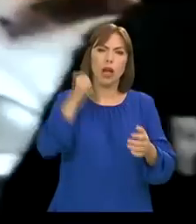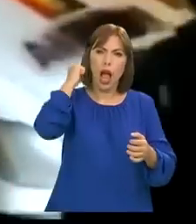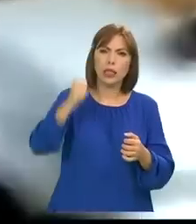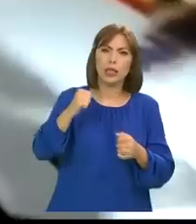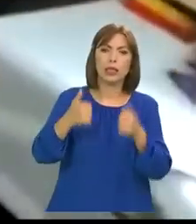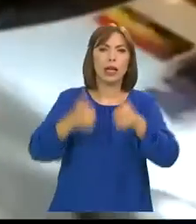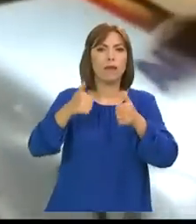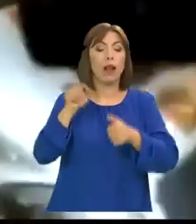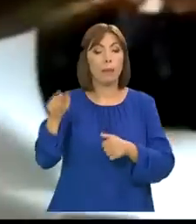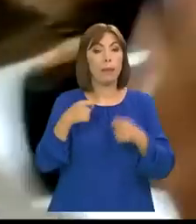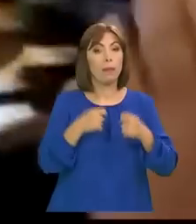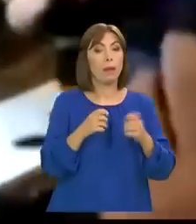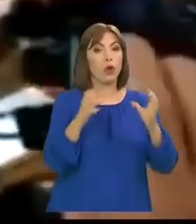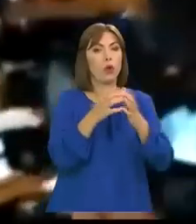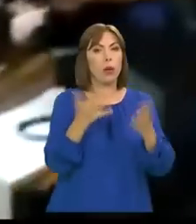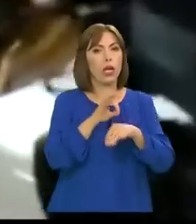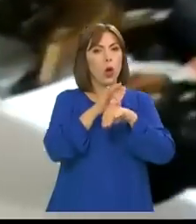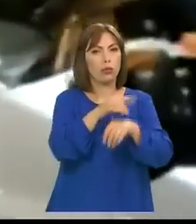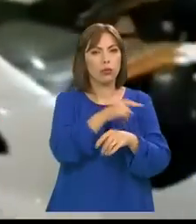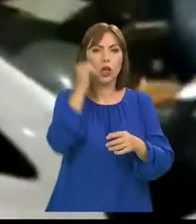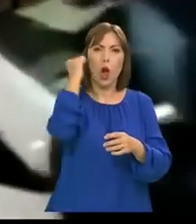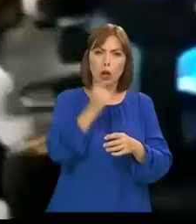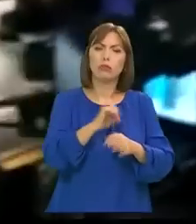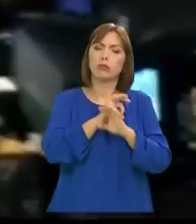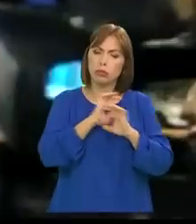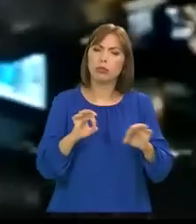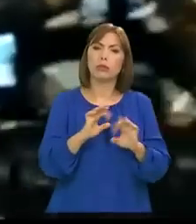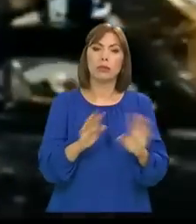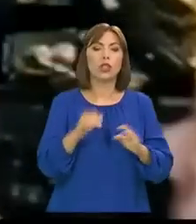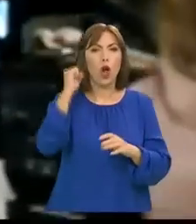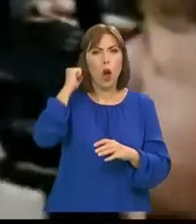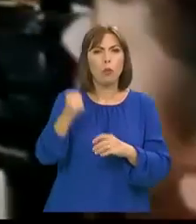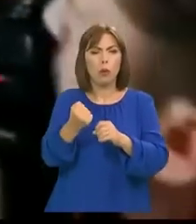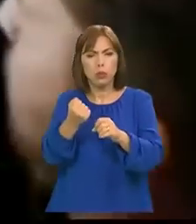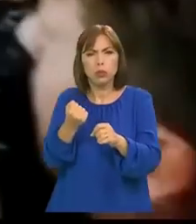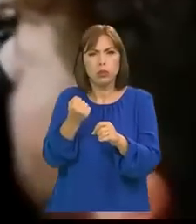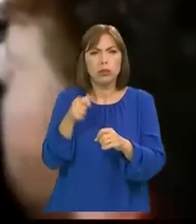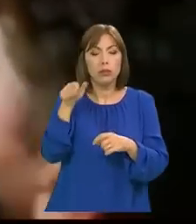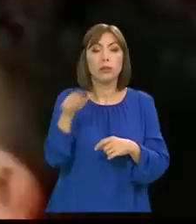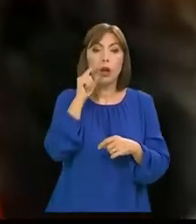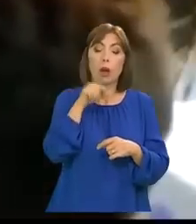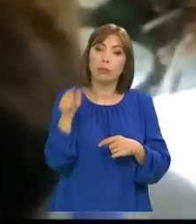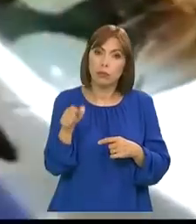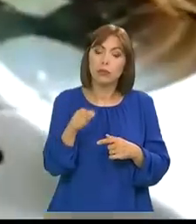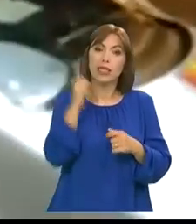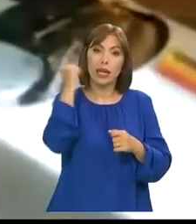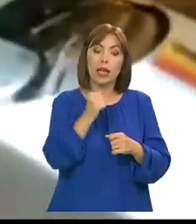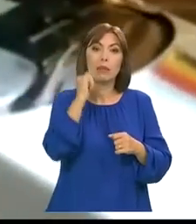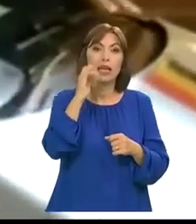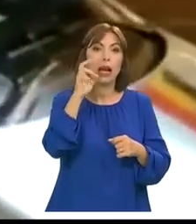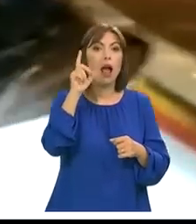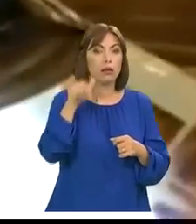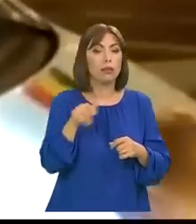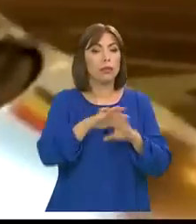său. Membrii grupării pe care o conducea au dus ordinul la îndeplinire și l-au omorât în bătaie pe Virgil Bușă. Crima a avut loc în Irlanda.